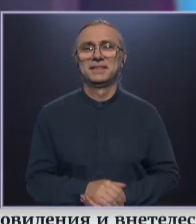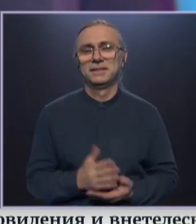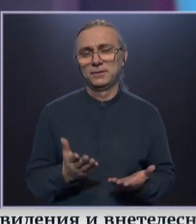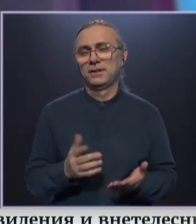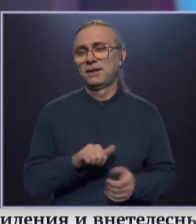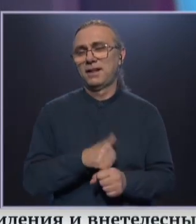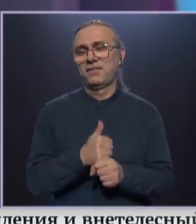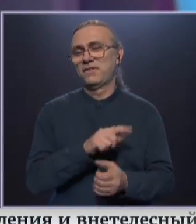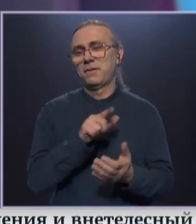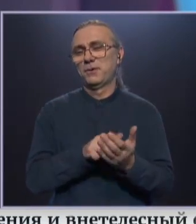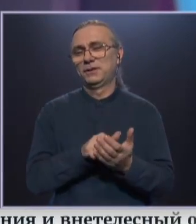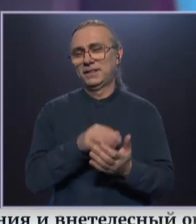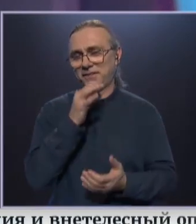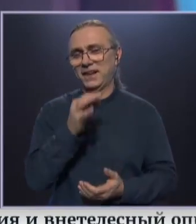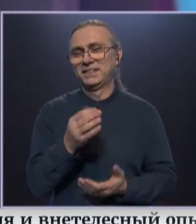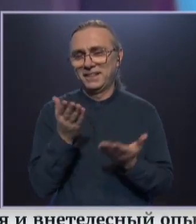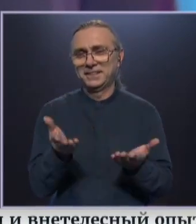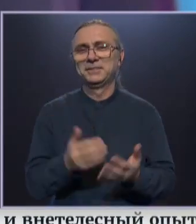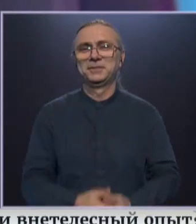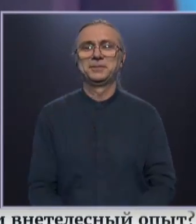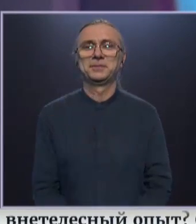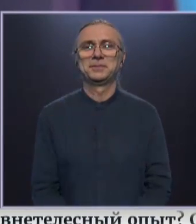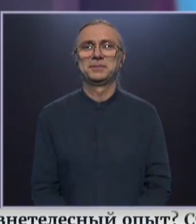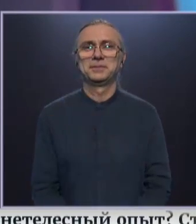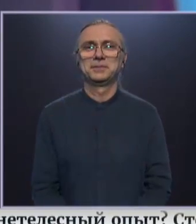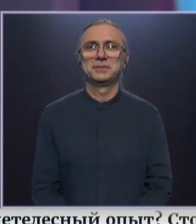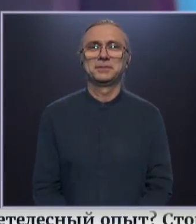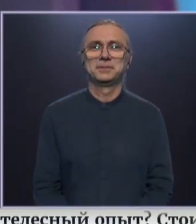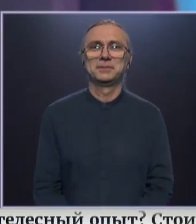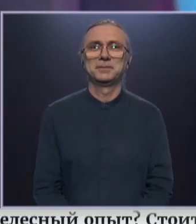совестью сделать короткую паузу, но совсем короткую.